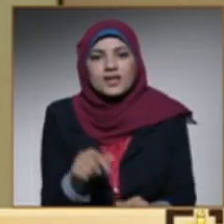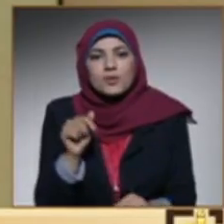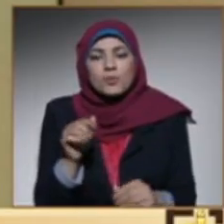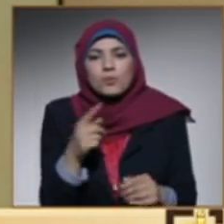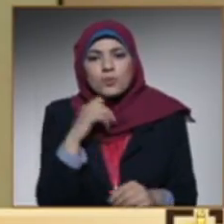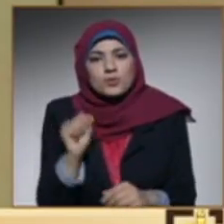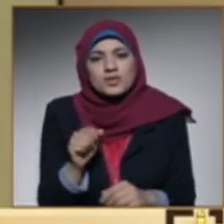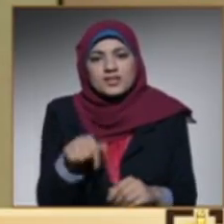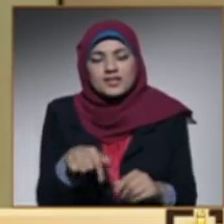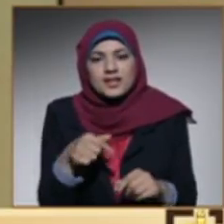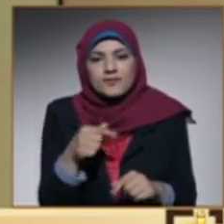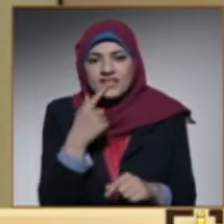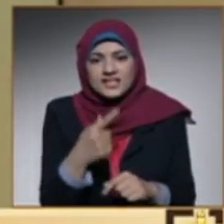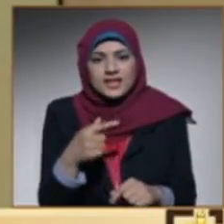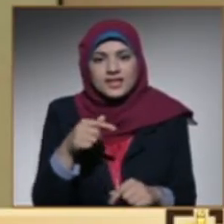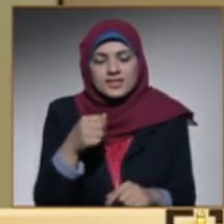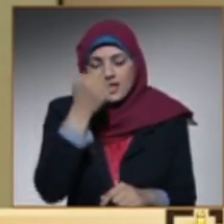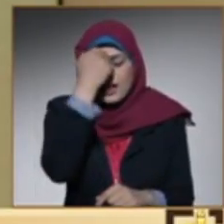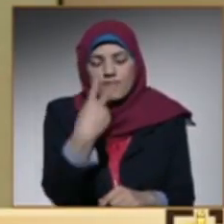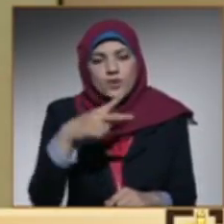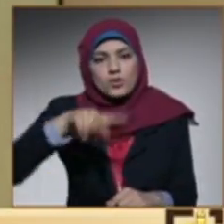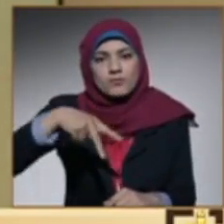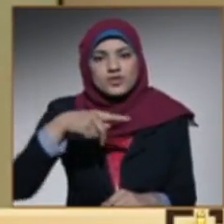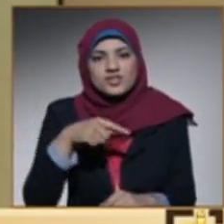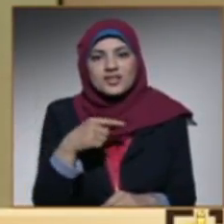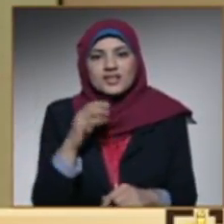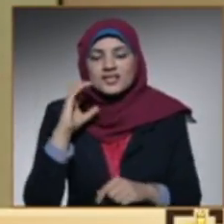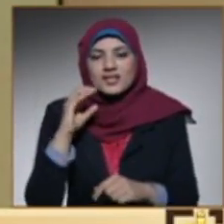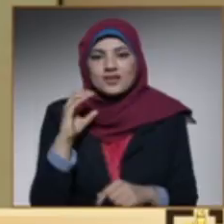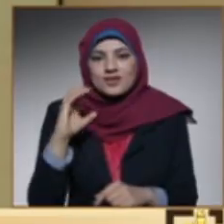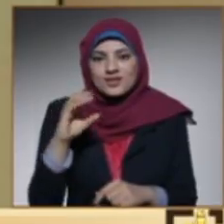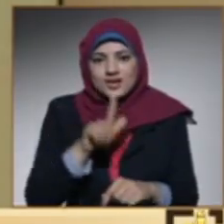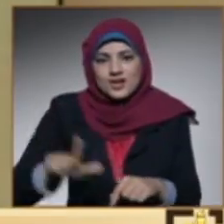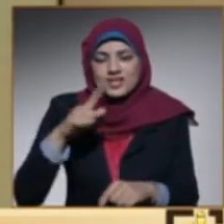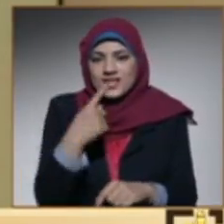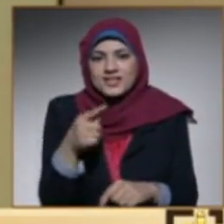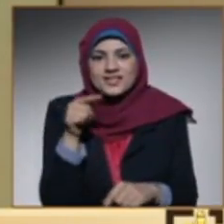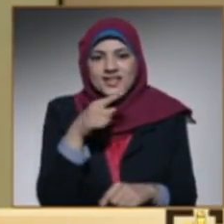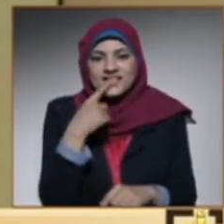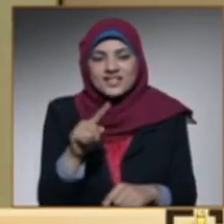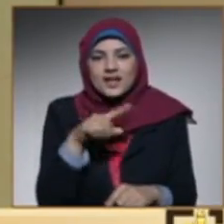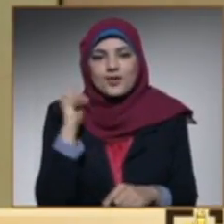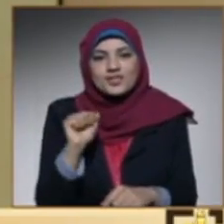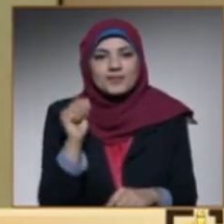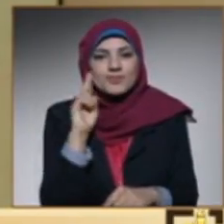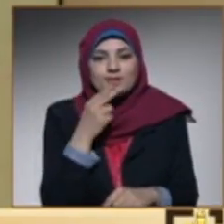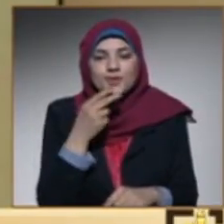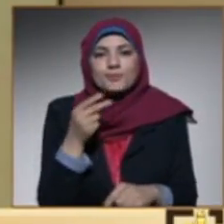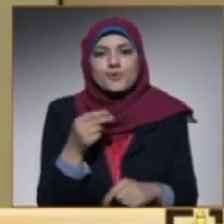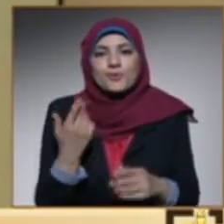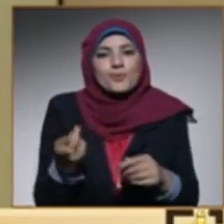اللي هو العام اللي خصصه الرئيس للاهتمام بهذه الفئة، ما يكونش بس الاهتمام زي ما بنعمل